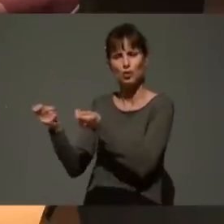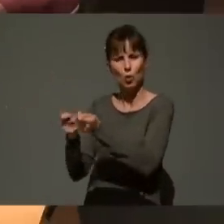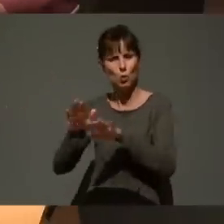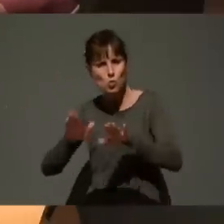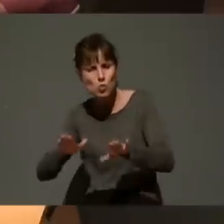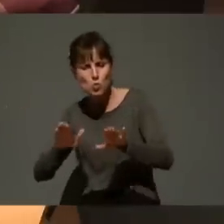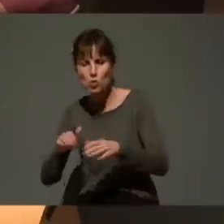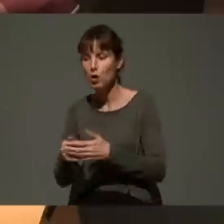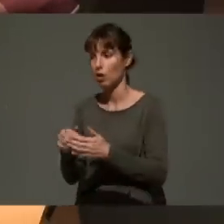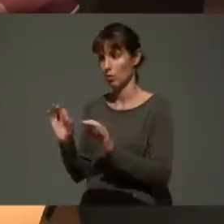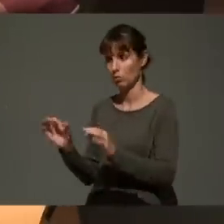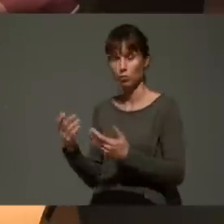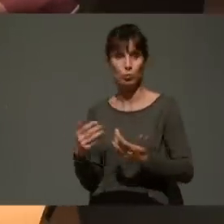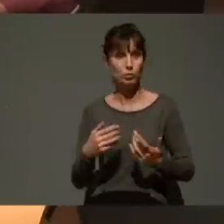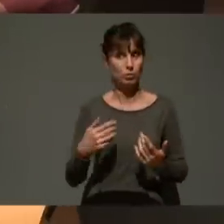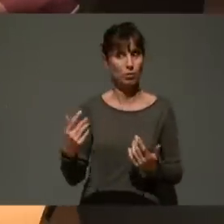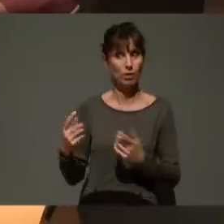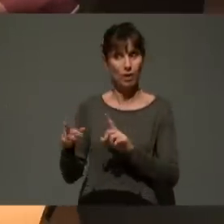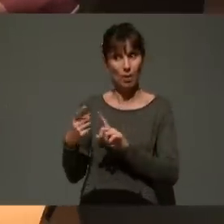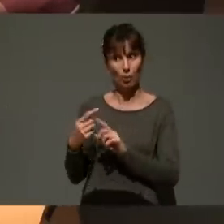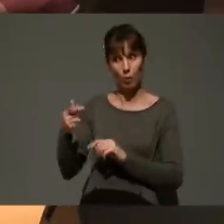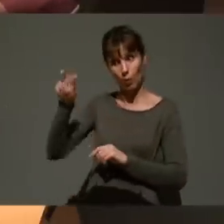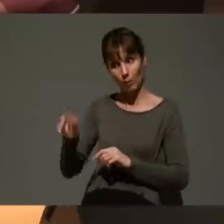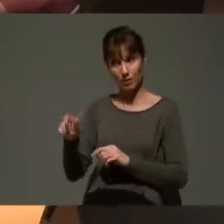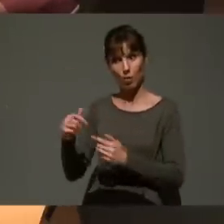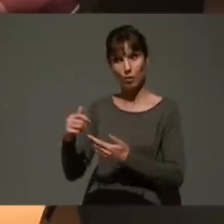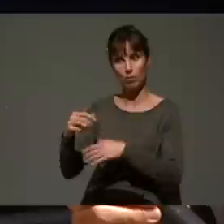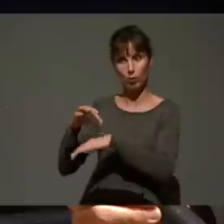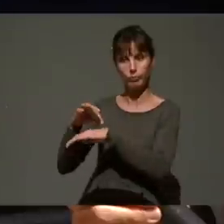peut-être, je sais pas. Voilà, c'est d'où l'intérêt d'avoir un ou une coach